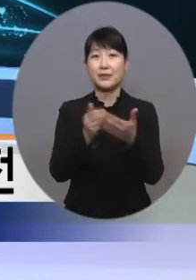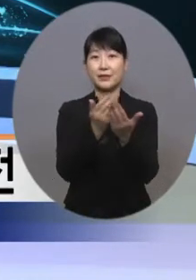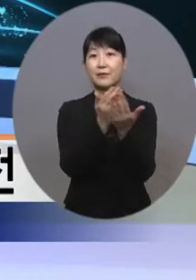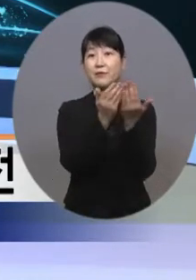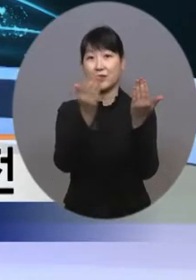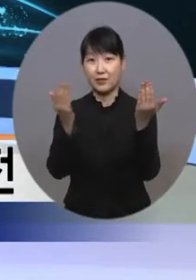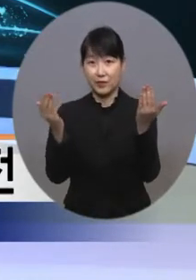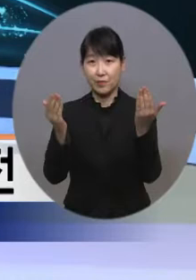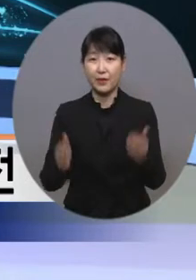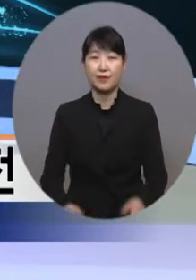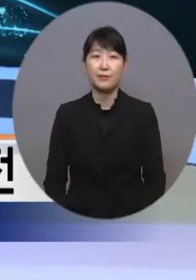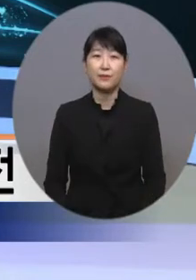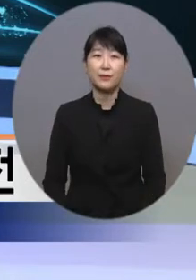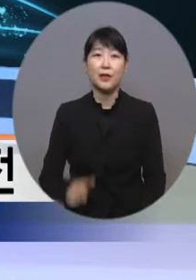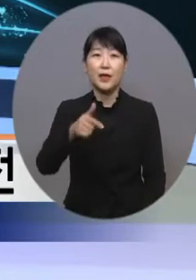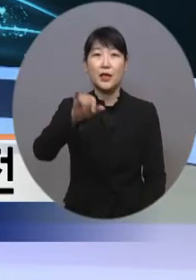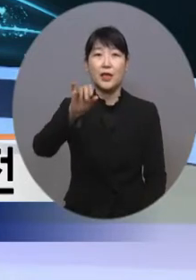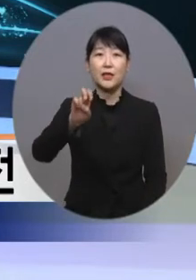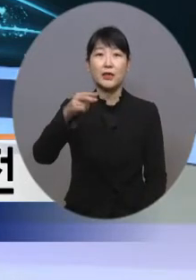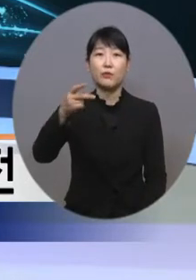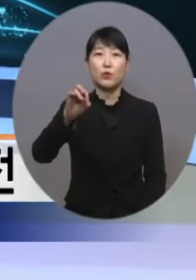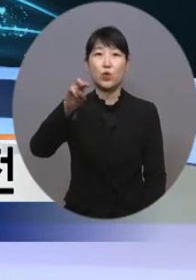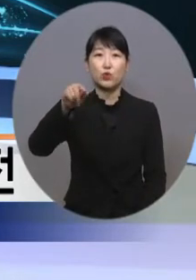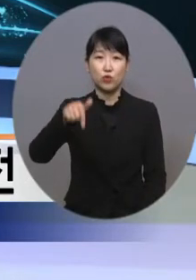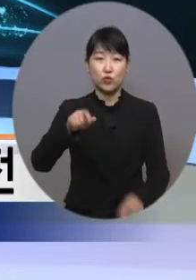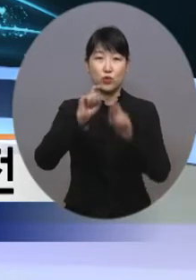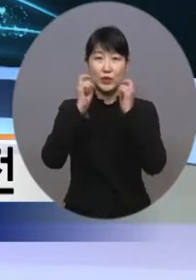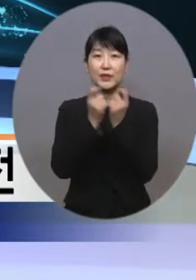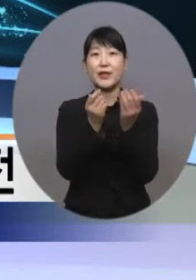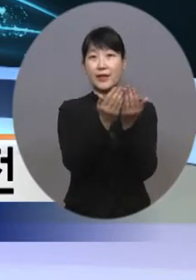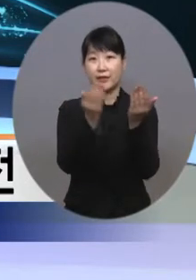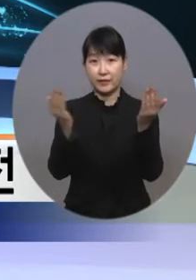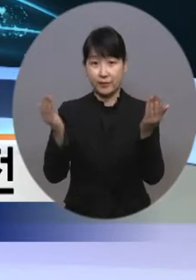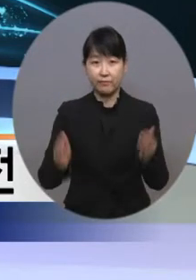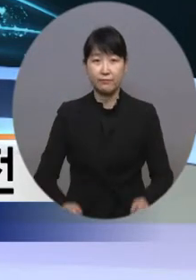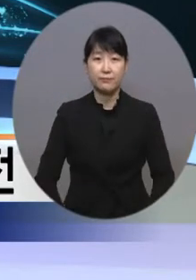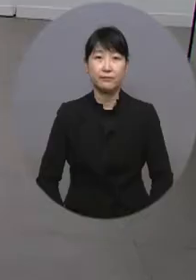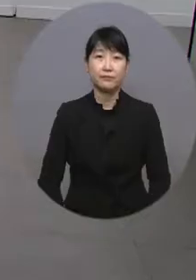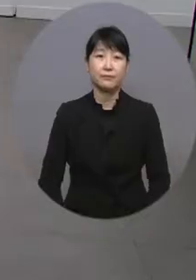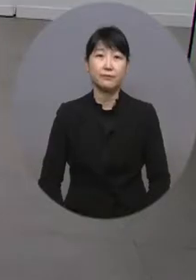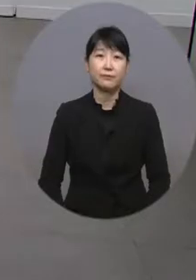열렸습니다. 장애예술인 김동숙 작가의 개인전을 소개합니다.